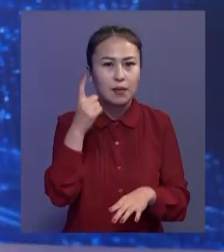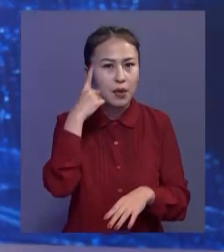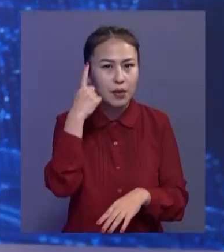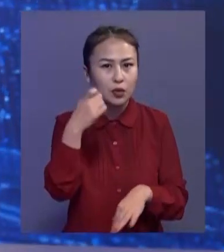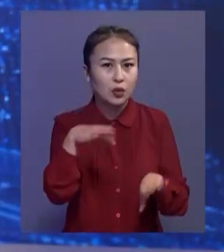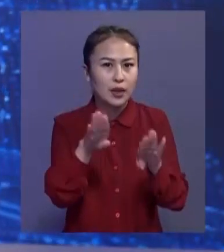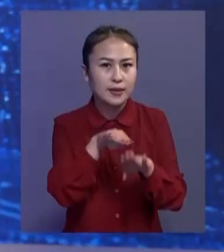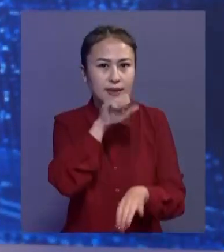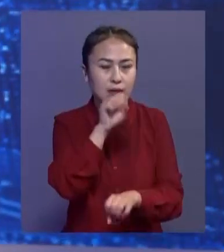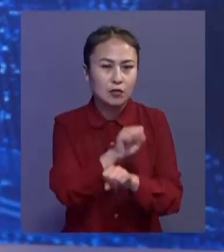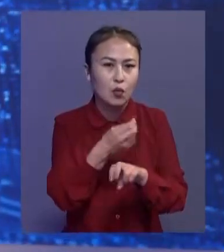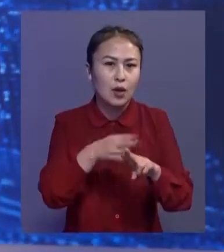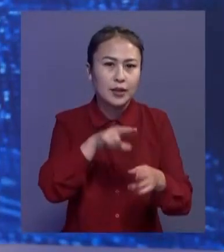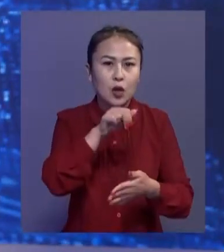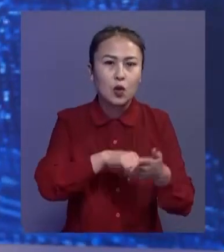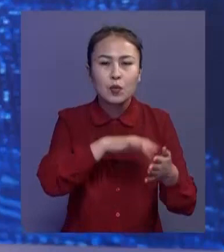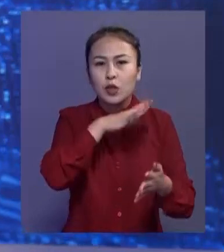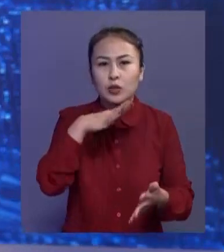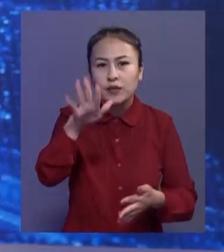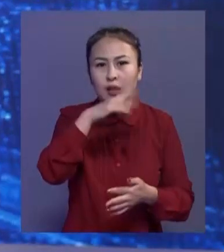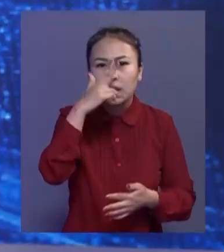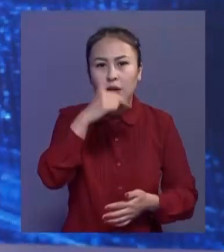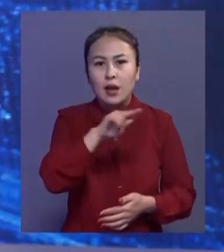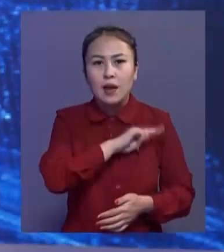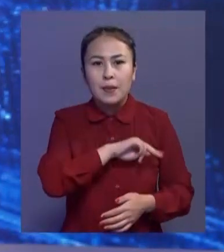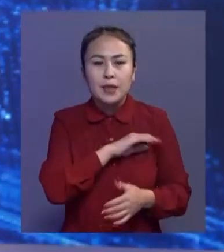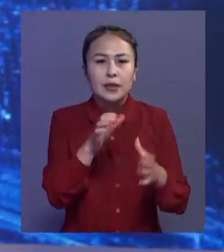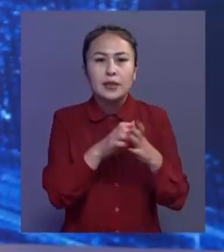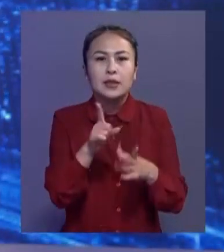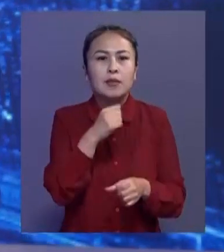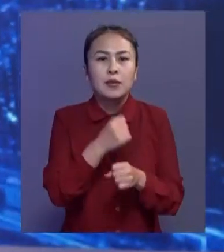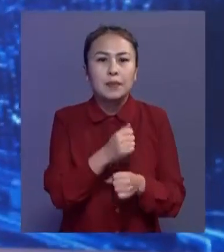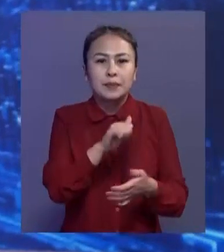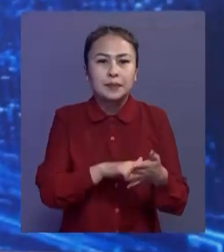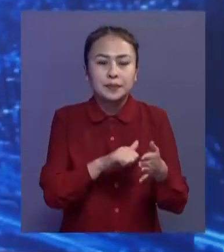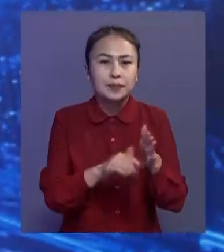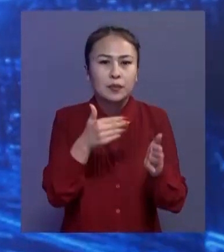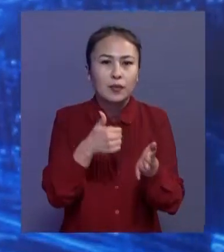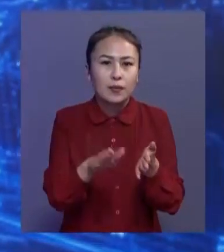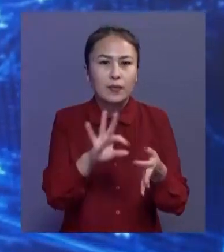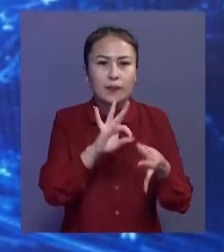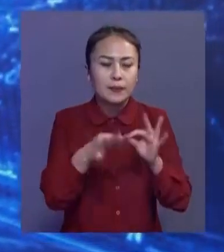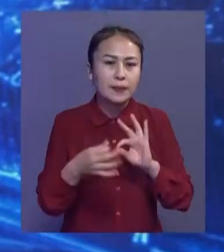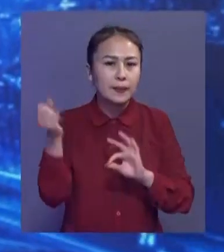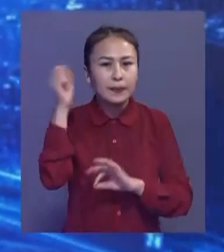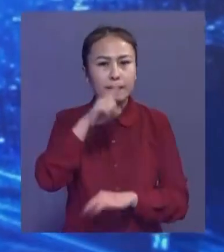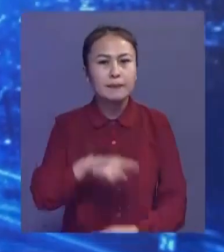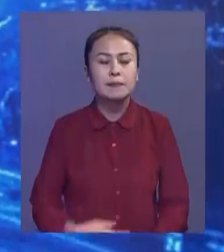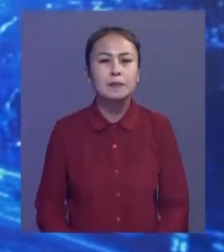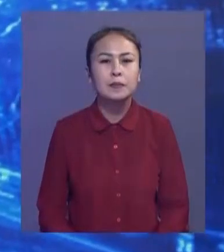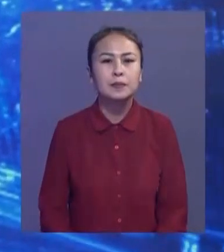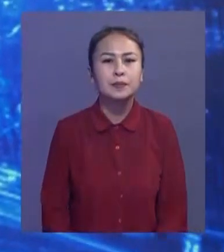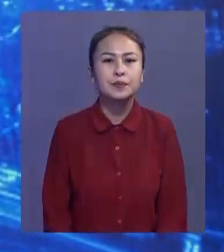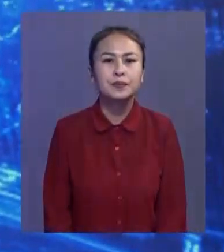SMS хабарламаларды тоқтатқаны себеп болған. Көпке үйреншікті бұл қызметтен компания не себепті бас тартты? Мұны тілшіміз Бақыт Топтаева біліп